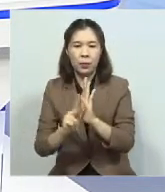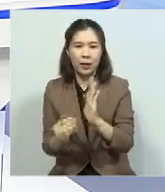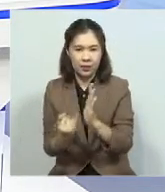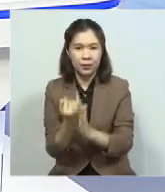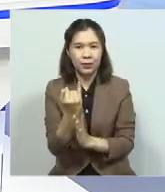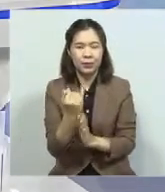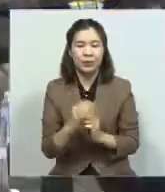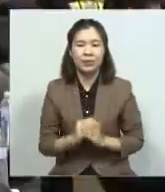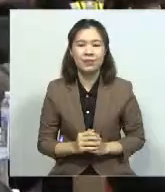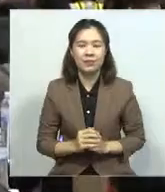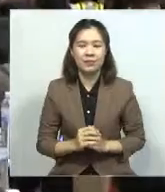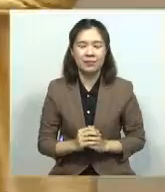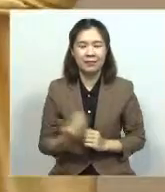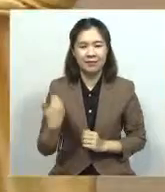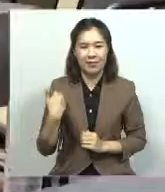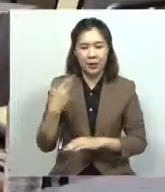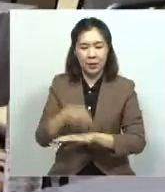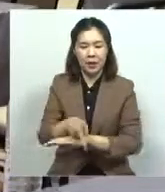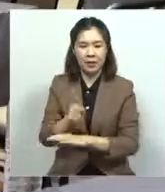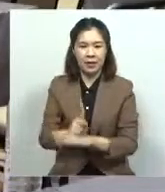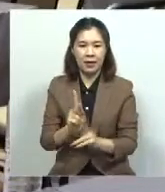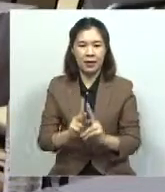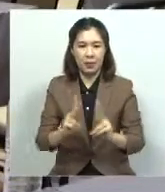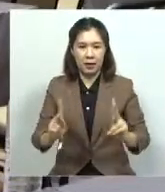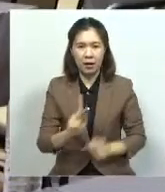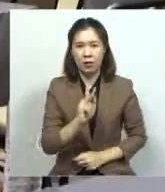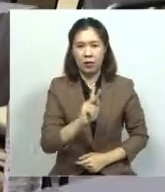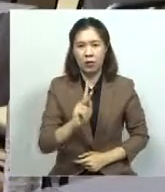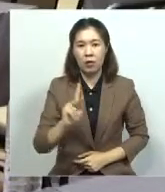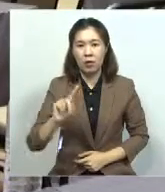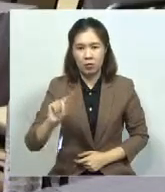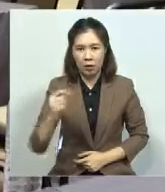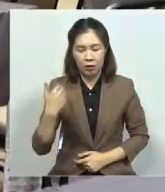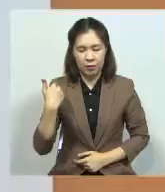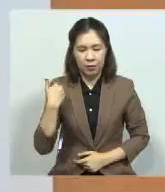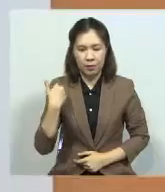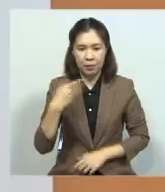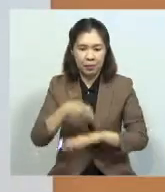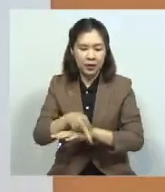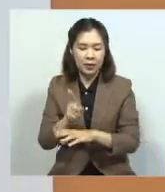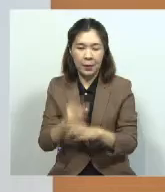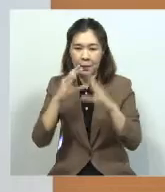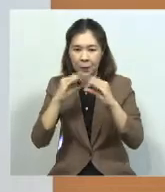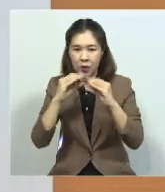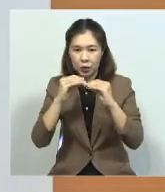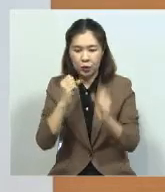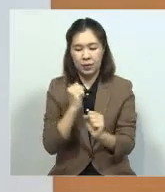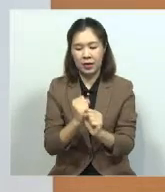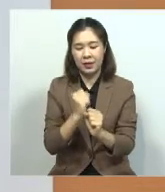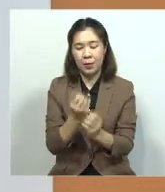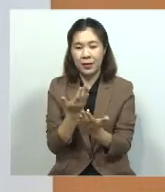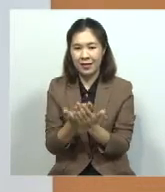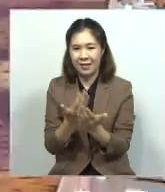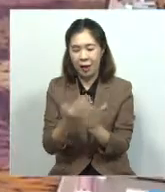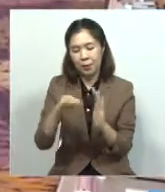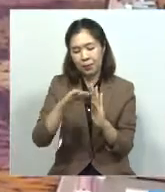ฎหมายค่ะนายอิทธิพรบุญประคองประธานคณะกรรมการการเลือกตั้งหรือกกต.เป็นประธานประชุมชี้แจงการจัดทำบัญชีรายรับ